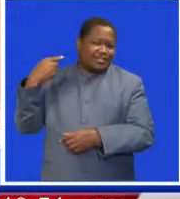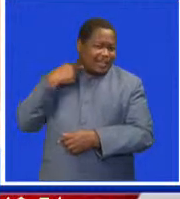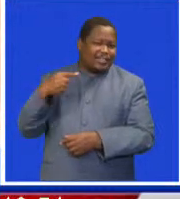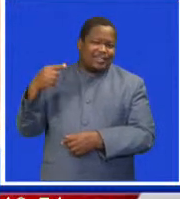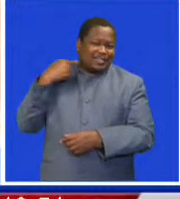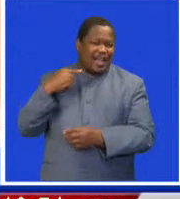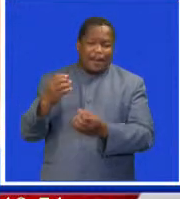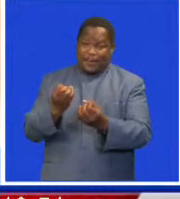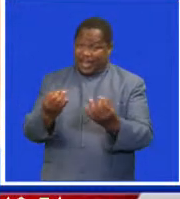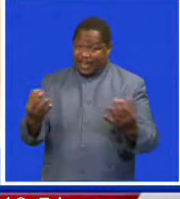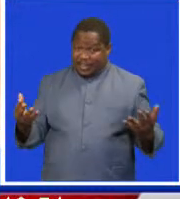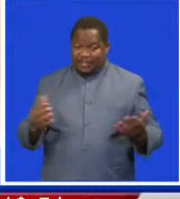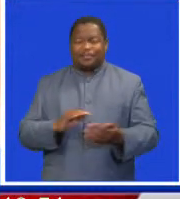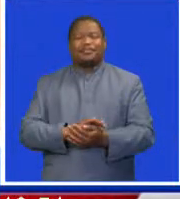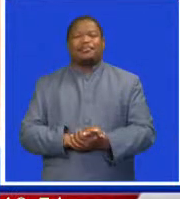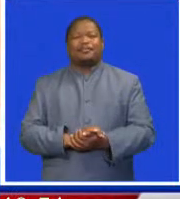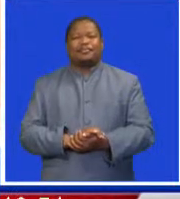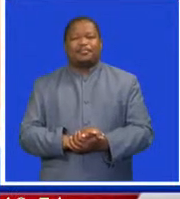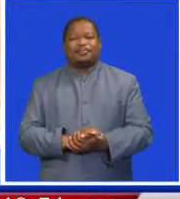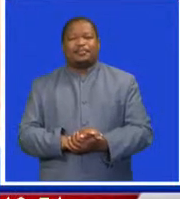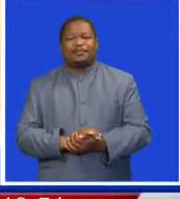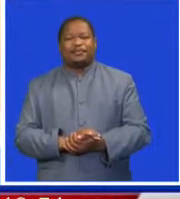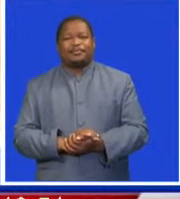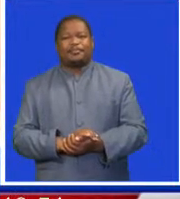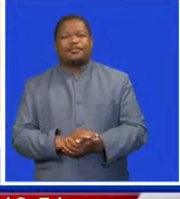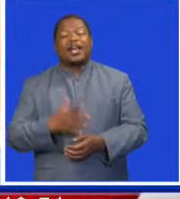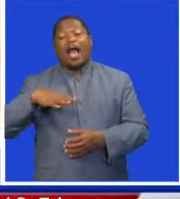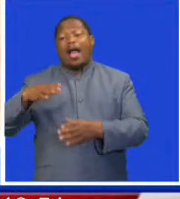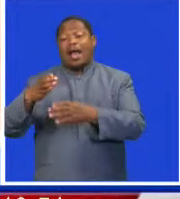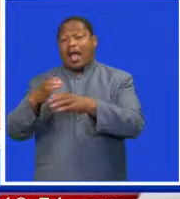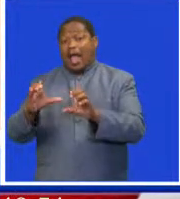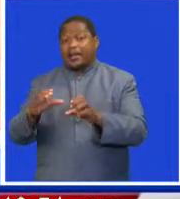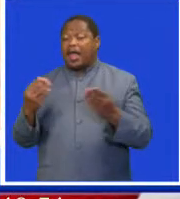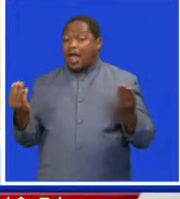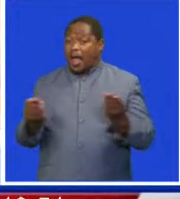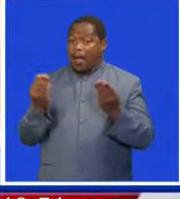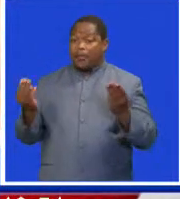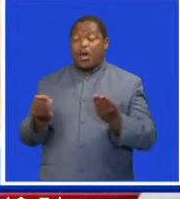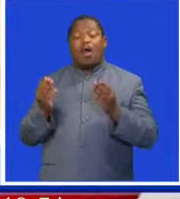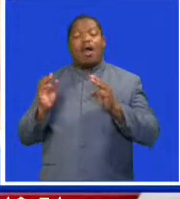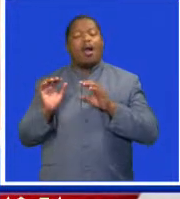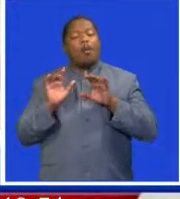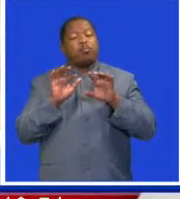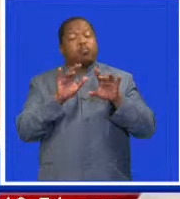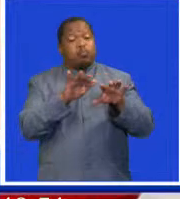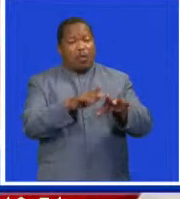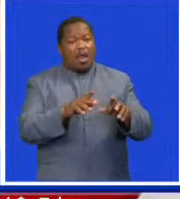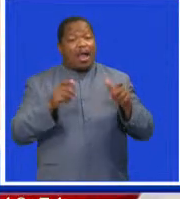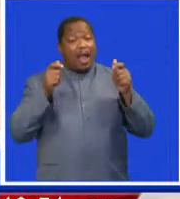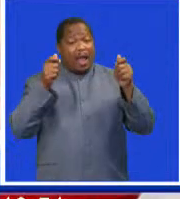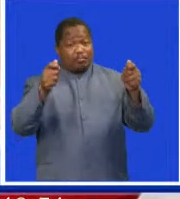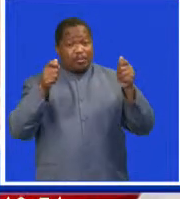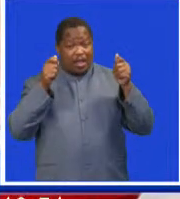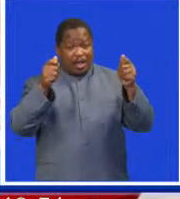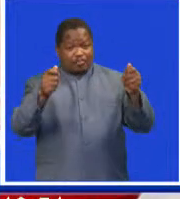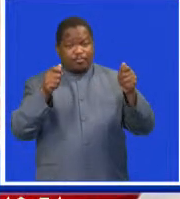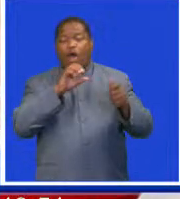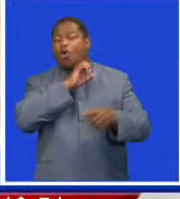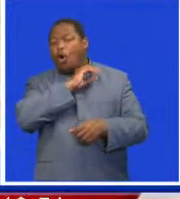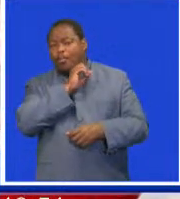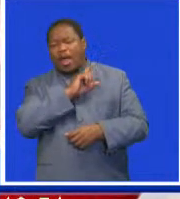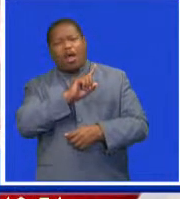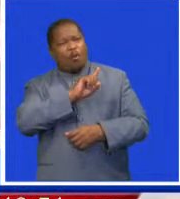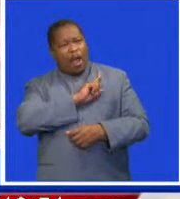i-COVID-19 kepha bamu labamnyama bakulela live bahlangene ngeticheme bashuca kuvakalisa imivo yabo ngelidlame lwemaphoyisa kanye